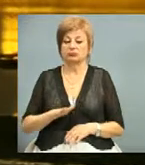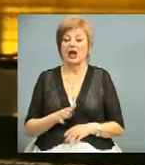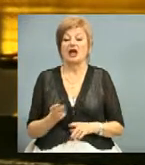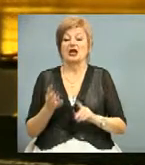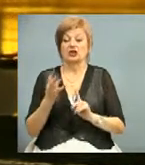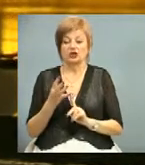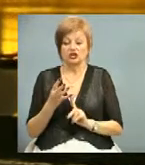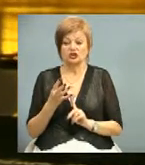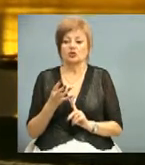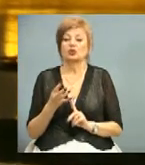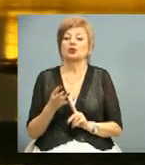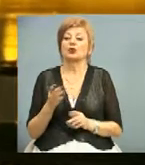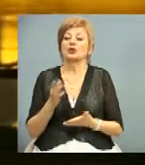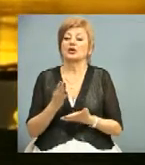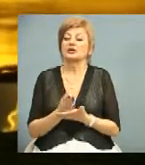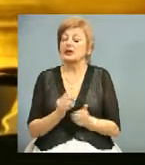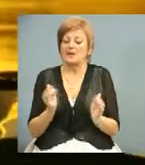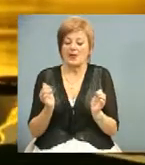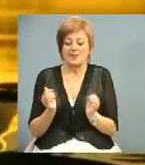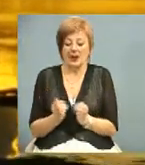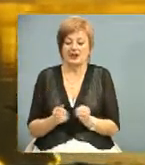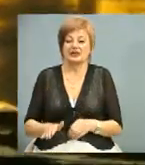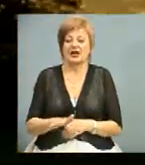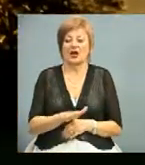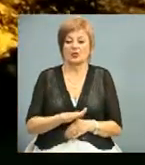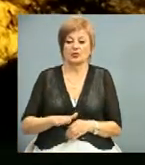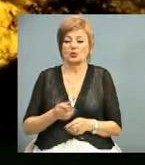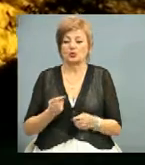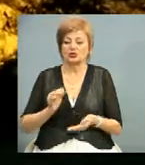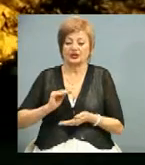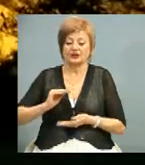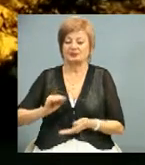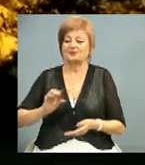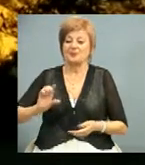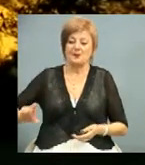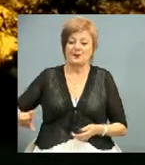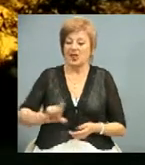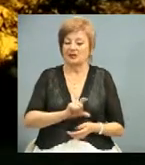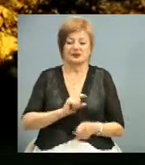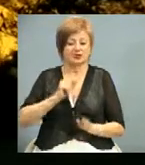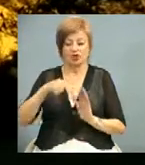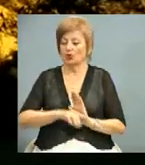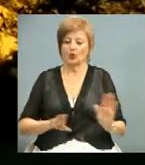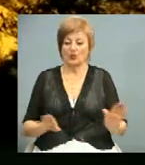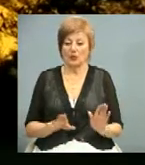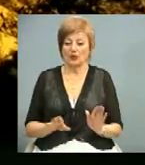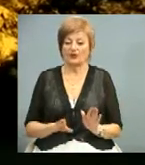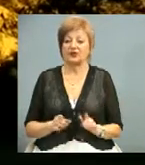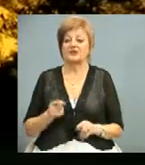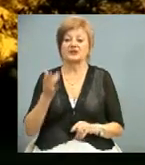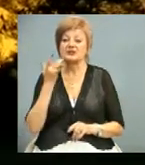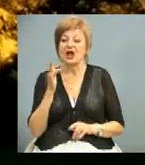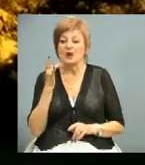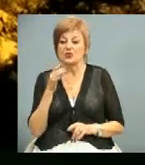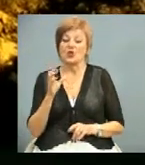– Північно-Льодовитий. Він є найменшим за площею та наймілководнішим океаном Землі. Розташовується між Північною Америкою